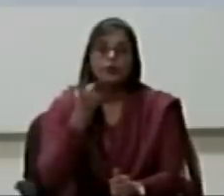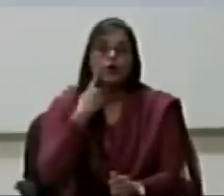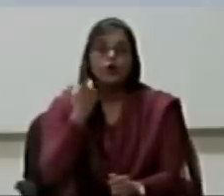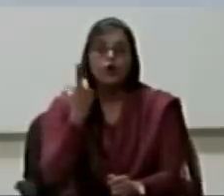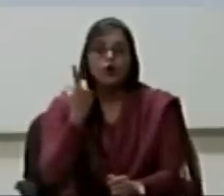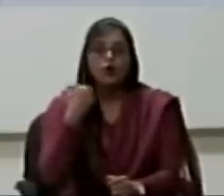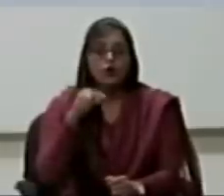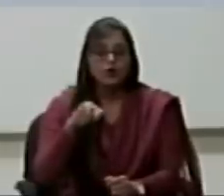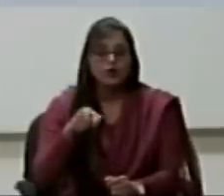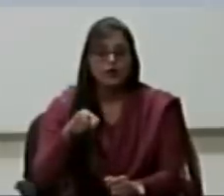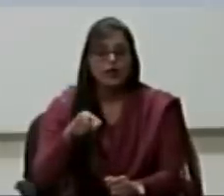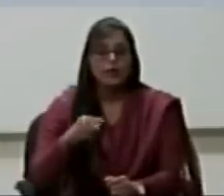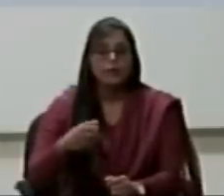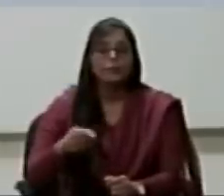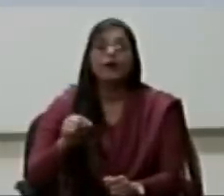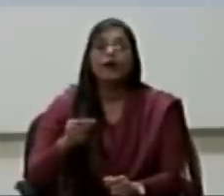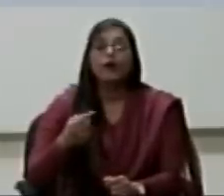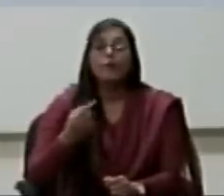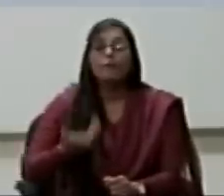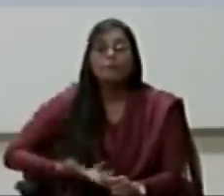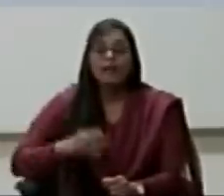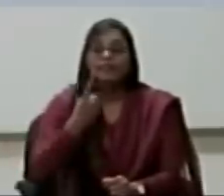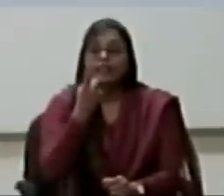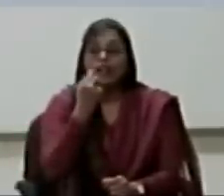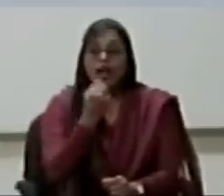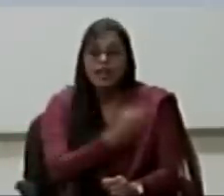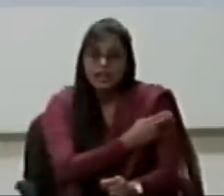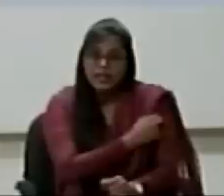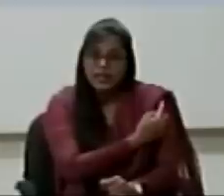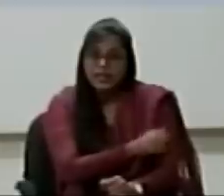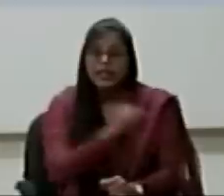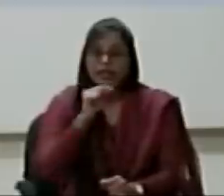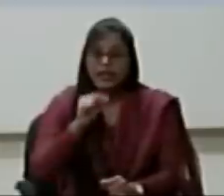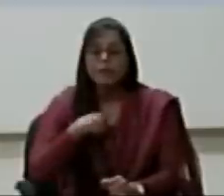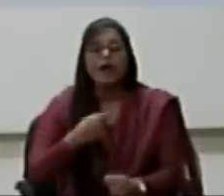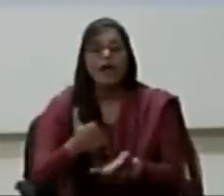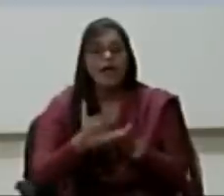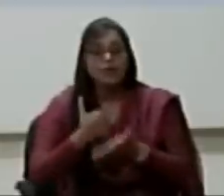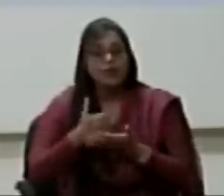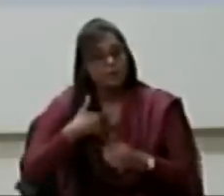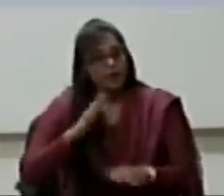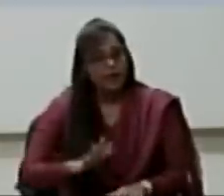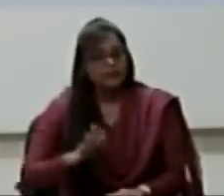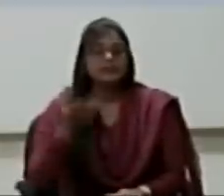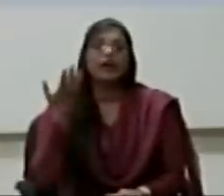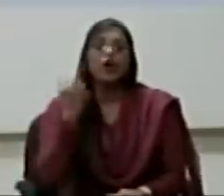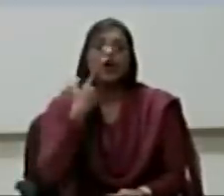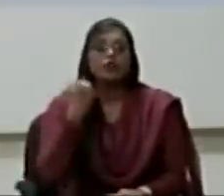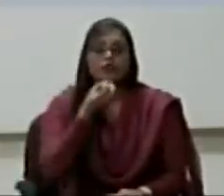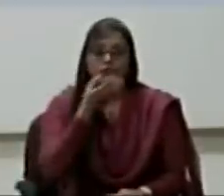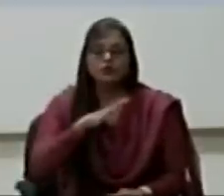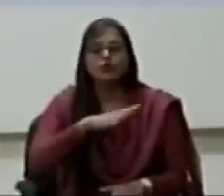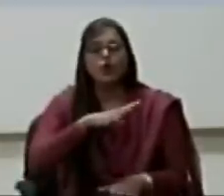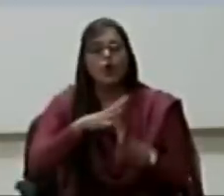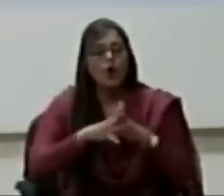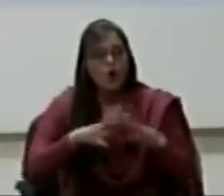গতকালকে বলেছিলাম যে বাংলাদেশ রেড ক্রিসেন্ট সোসাইটি বিভিন্নভাবে আমাদেরকে সহযোগিতা করছে। আমি গতকালকে বলেছিলাম যে অন্য অনেক প্রতিষ্ঠান আমাদেরকে সহযোগিতা